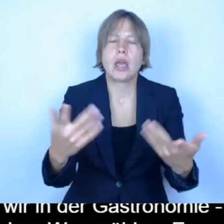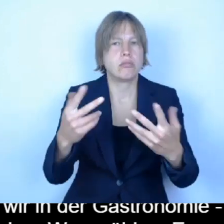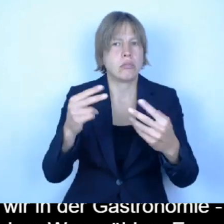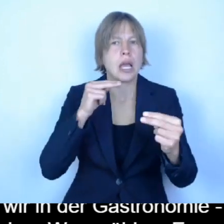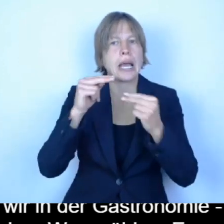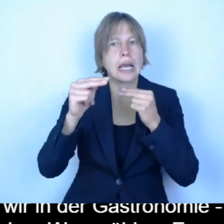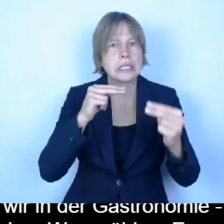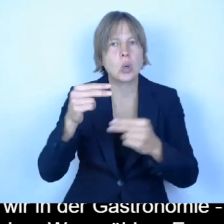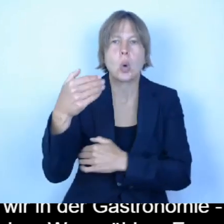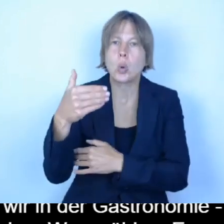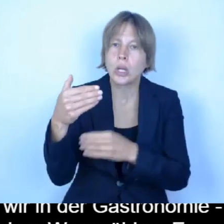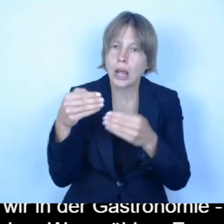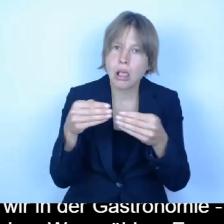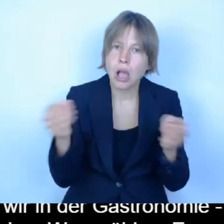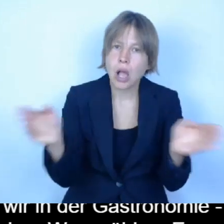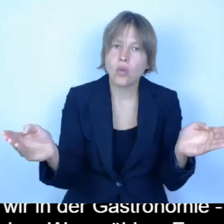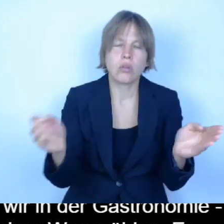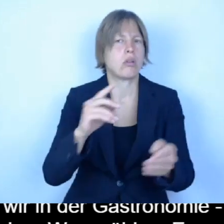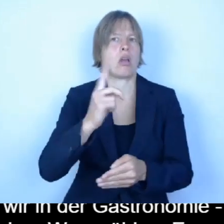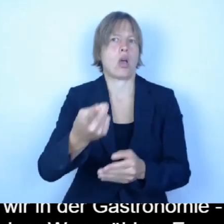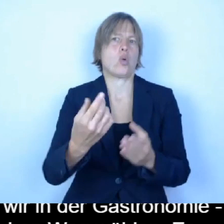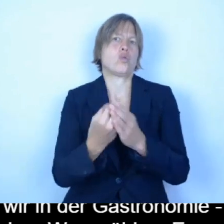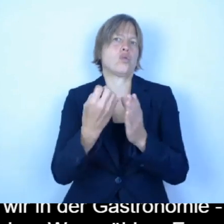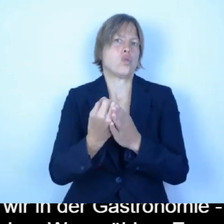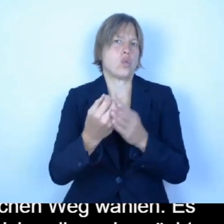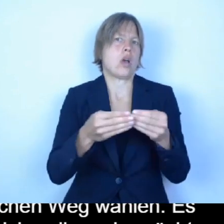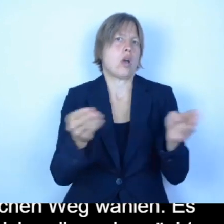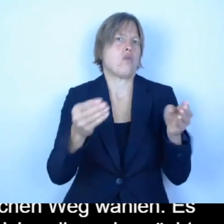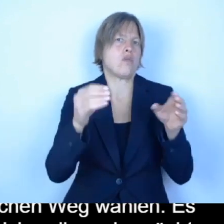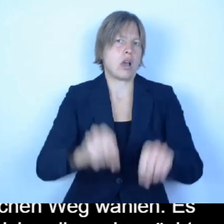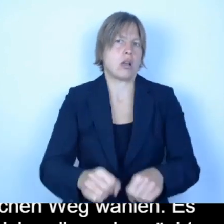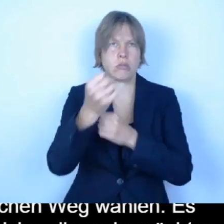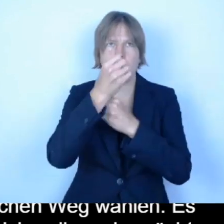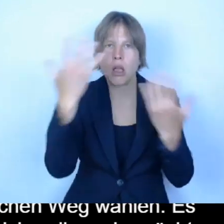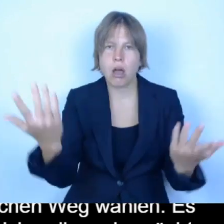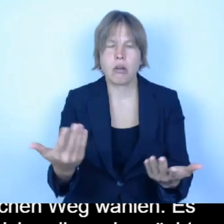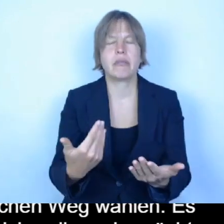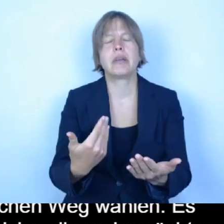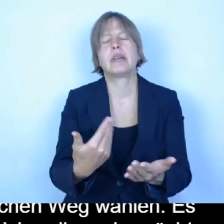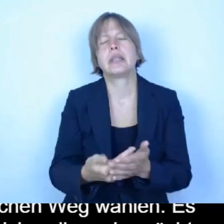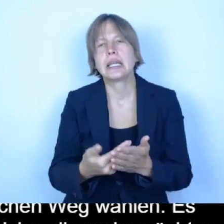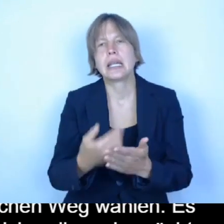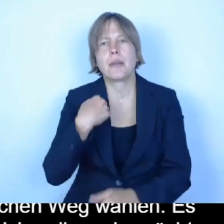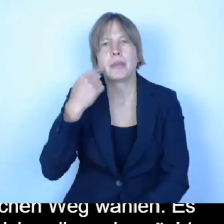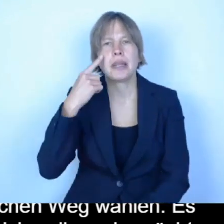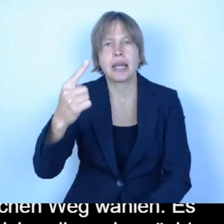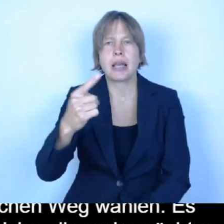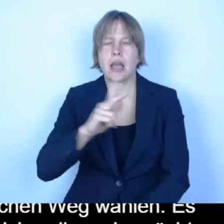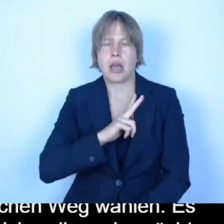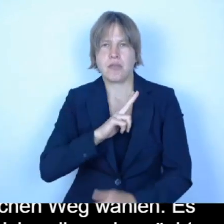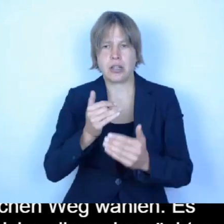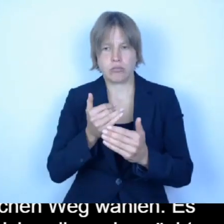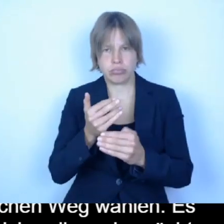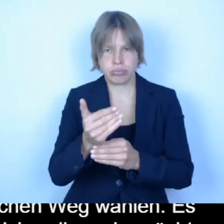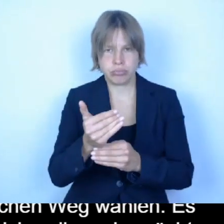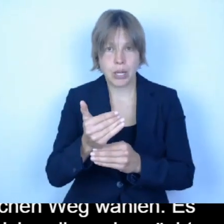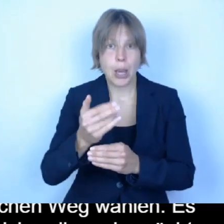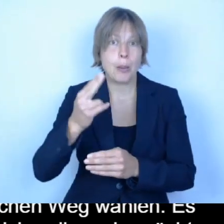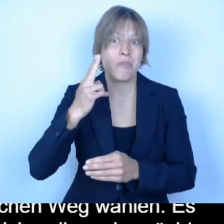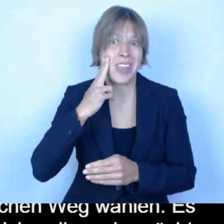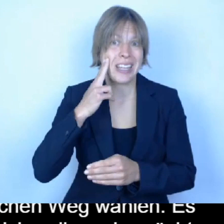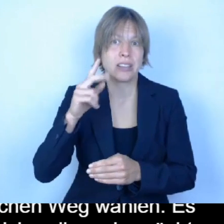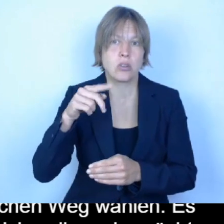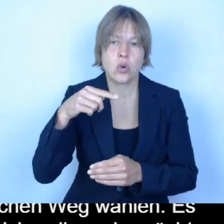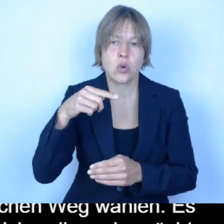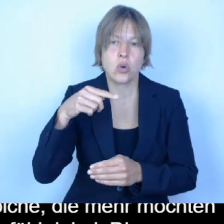Pfingsten dann schon erste Wege beschreiten. Vielleicht vor Pfingsten den Zeitplan besprechen. Aber ich möchte allen jetzt ein Signal